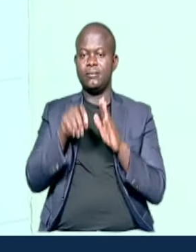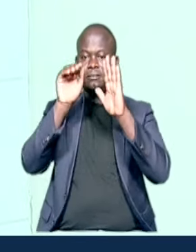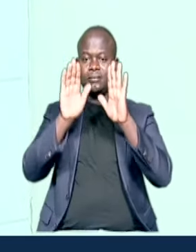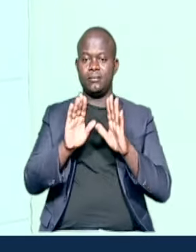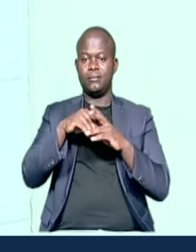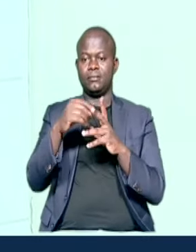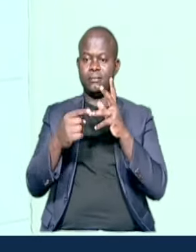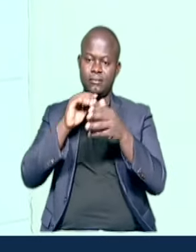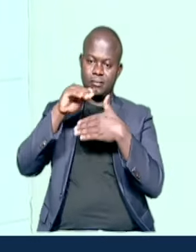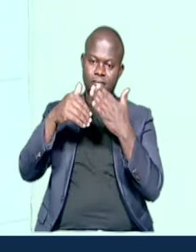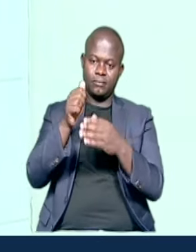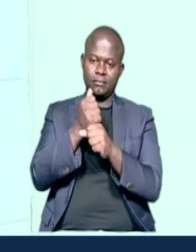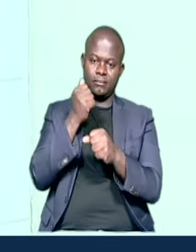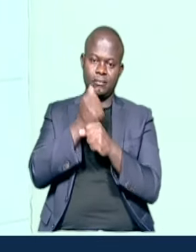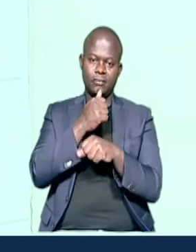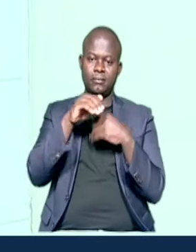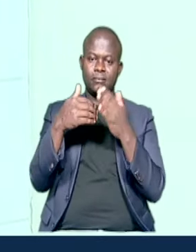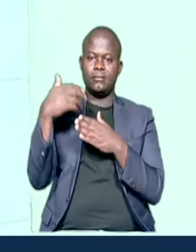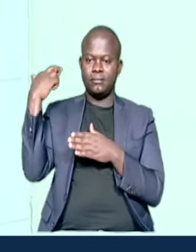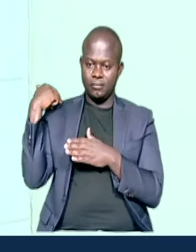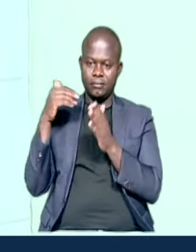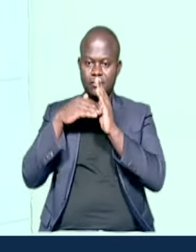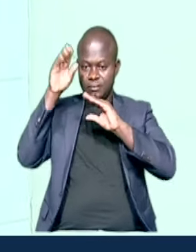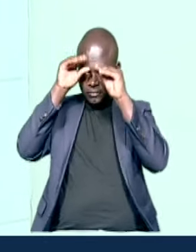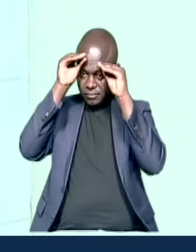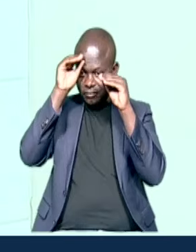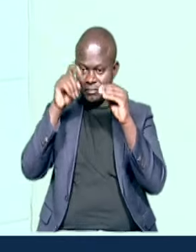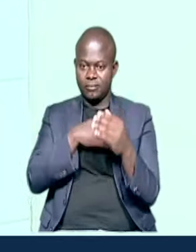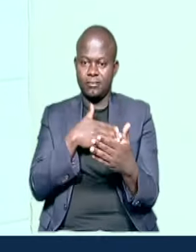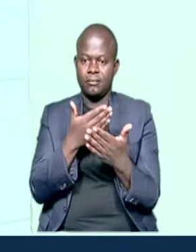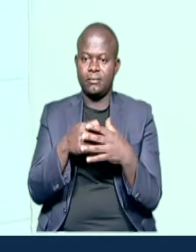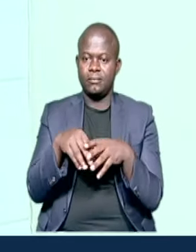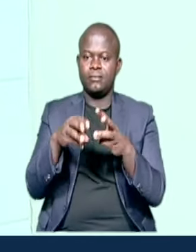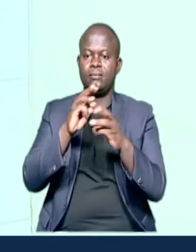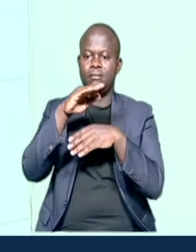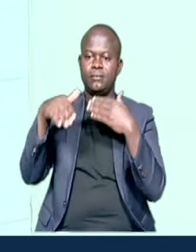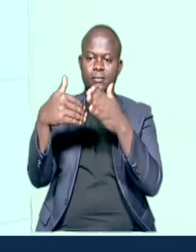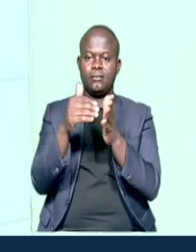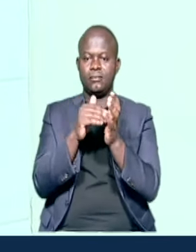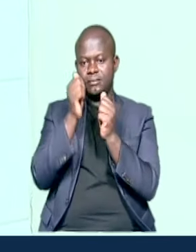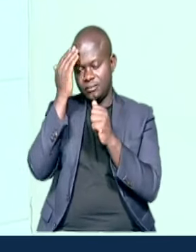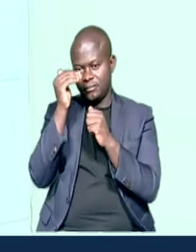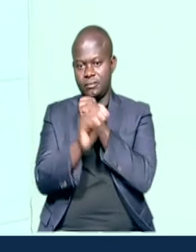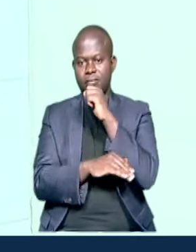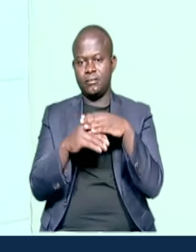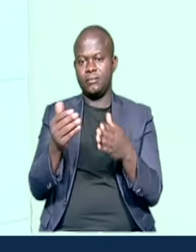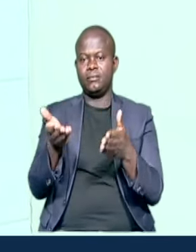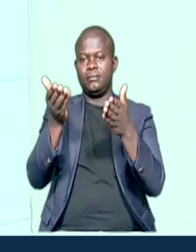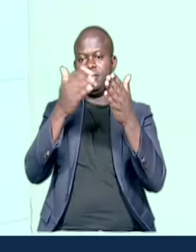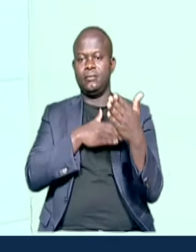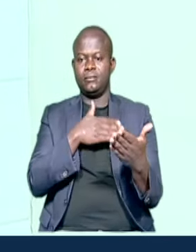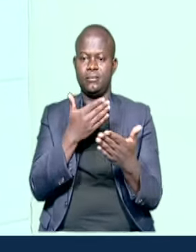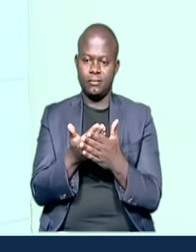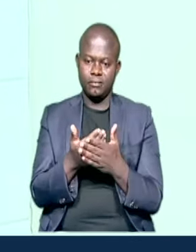mu byo akora byose mu kazi kose washinzwe nize ko umuntu akwiriye kwitanga mu buryo bwa ariko bwose kuko igihugu kizamurwa